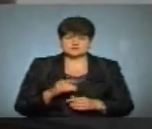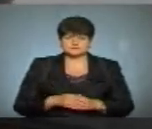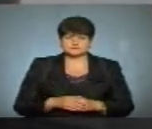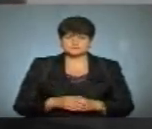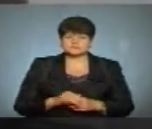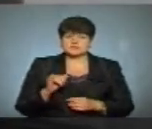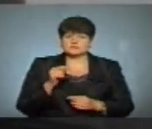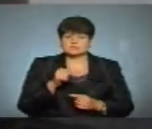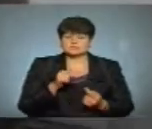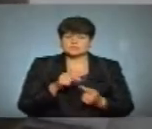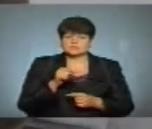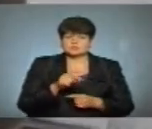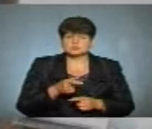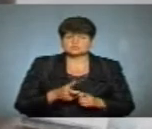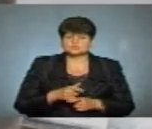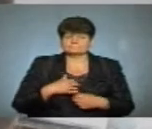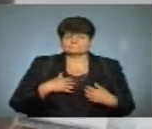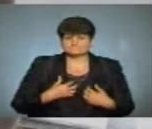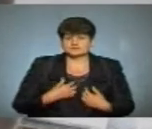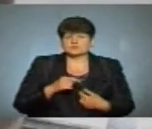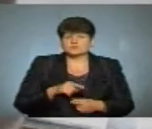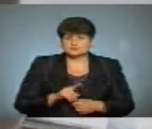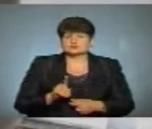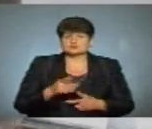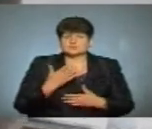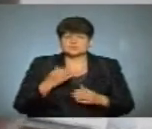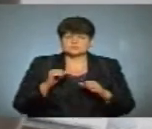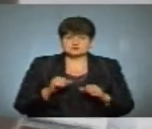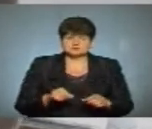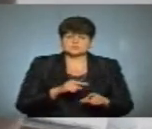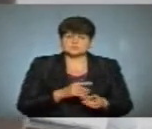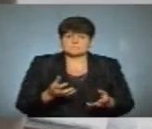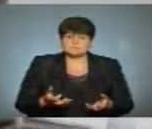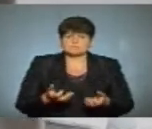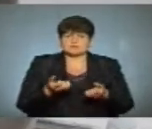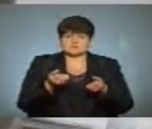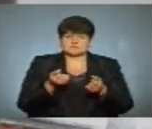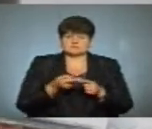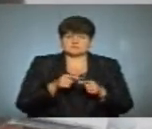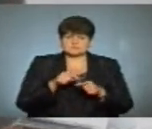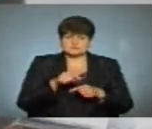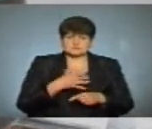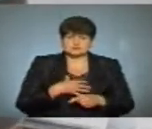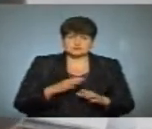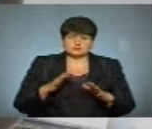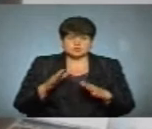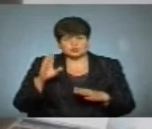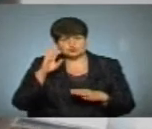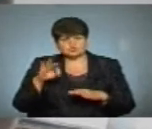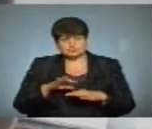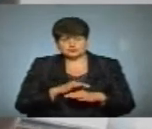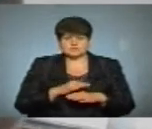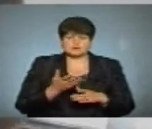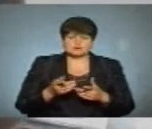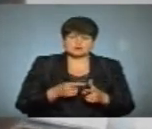І відповідно вони дуже розчаровані тим, що немає можливості, аби їх підтримав в цій такій важливій події або чоловік, або